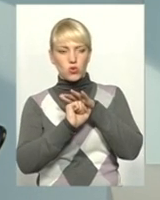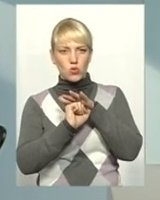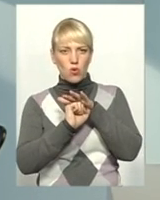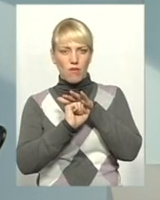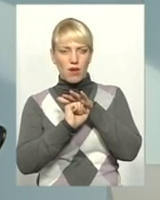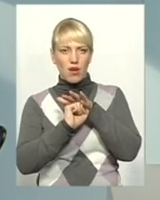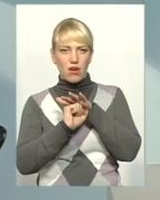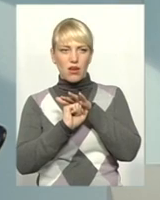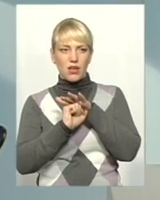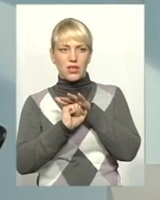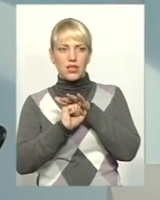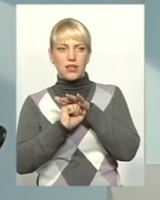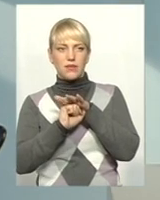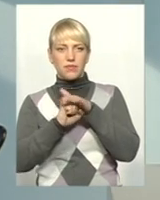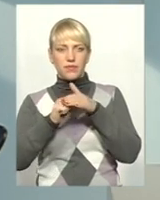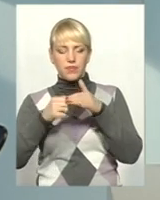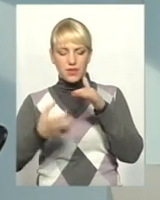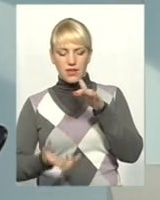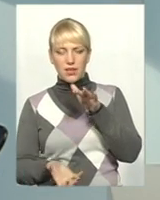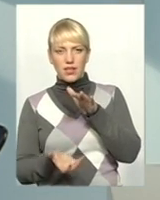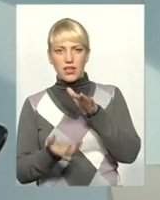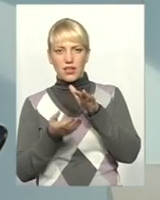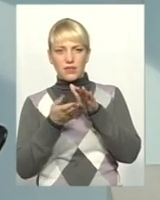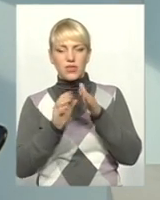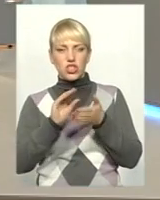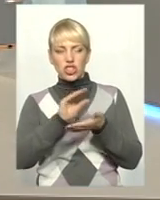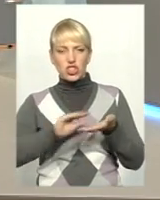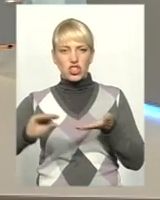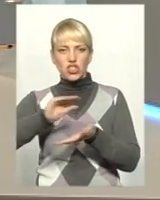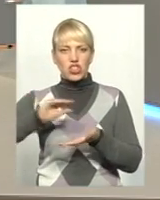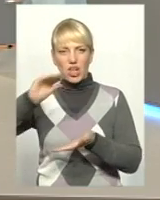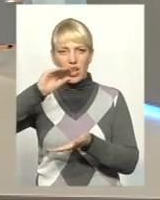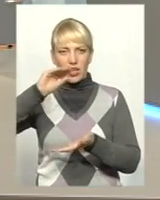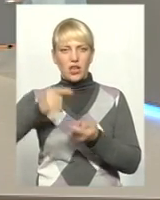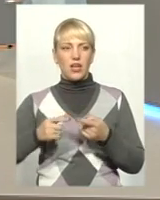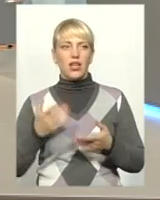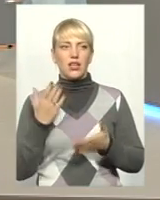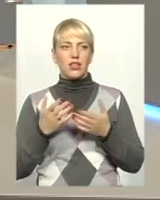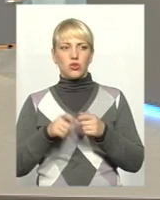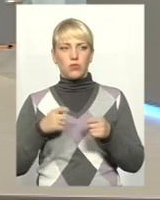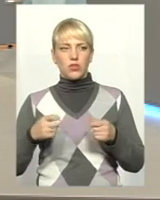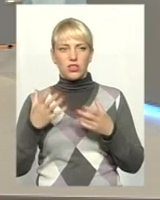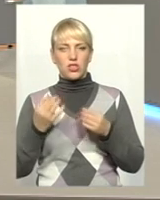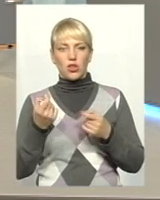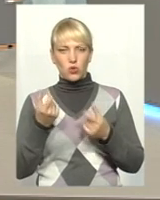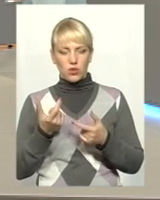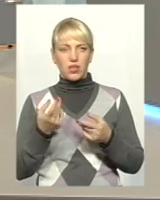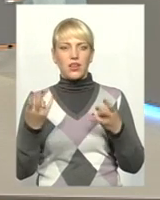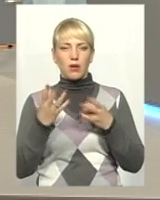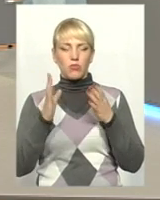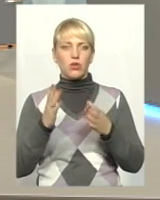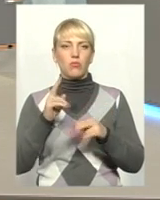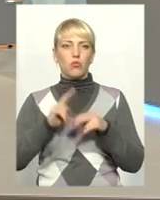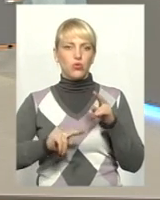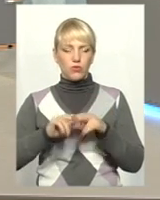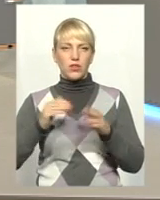той рівчий шар внизу. Власне, якщо ми потягнемо ще трохи, треба буде робити, просто будувати